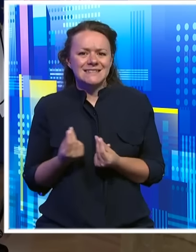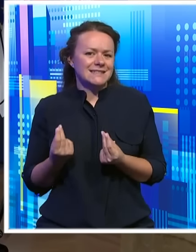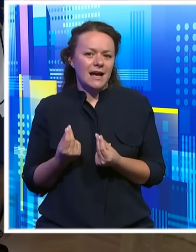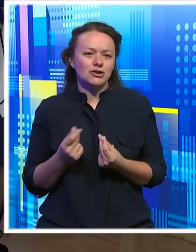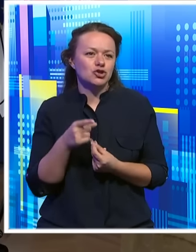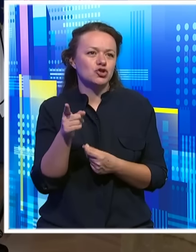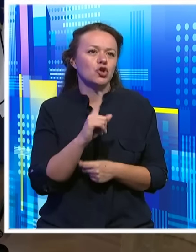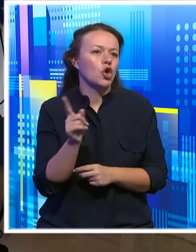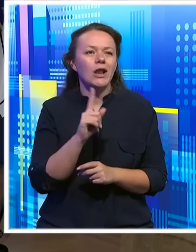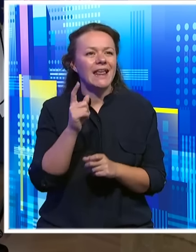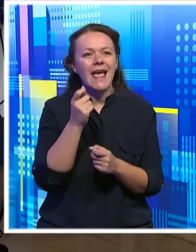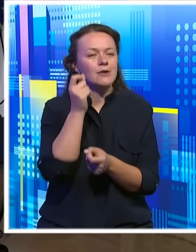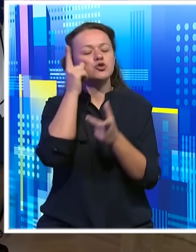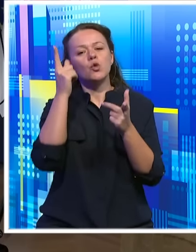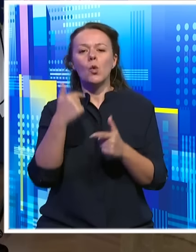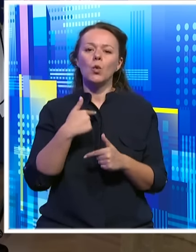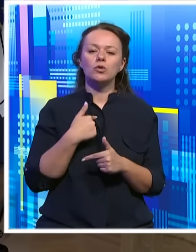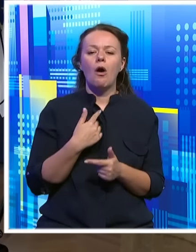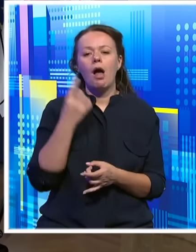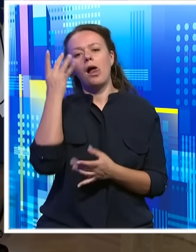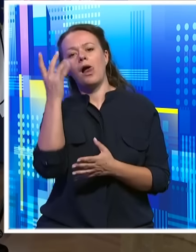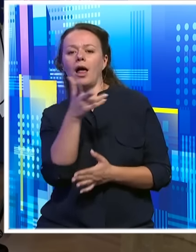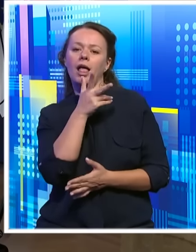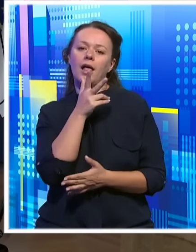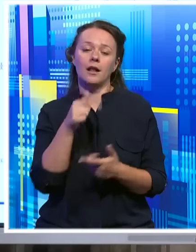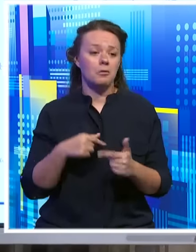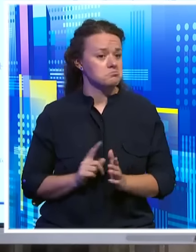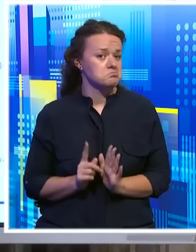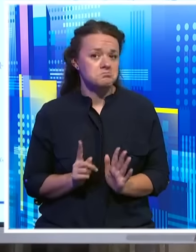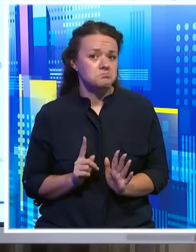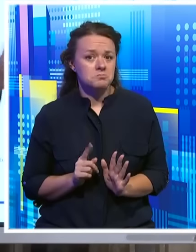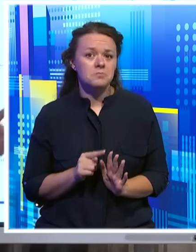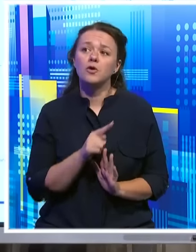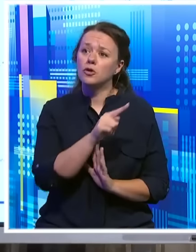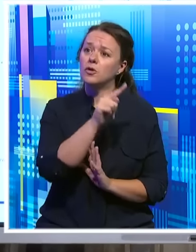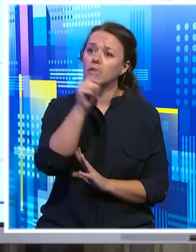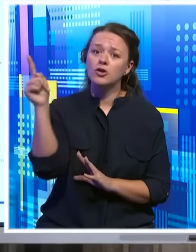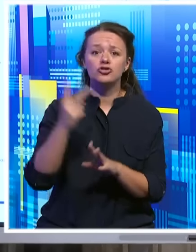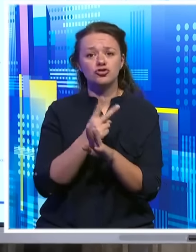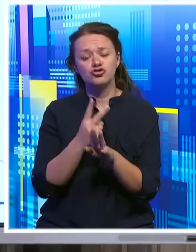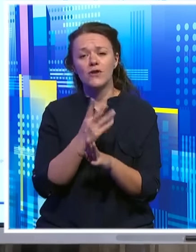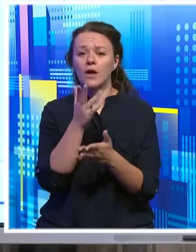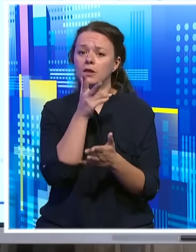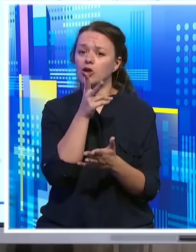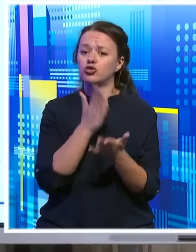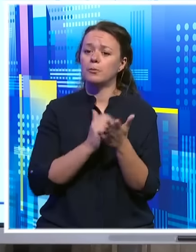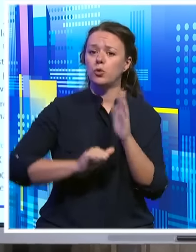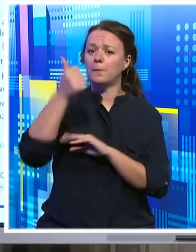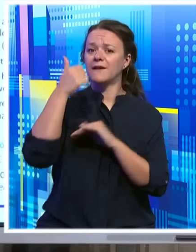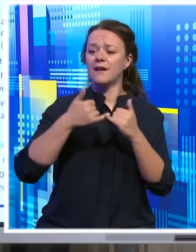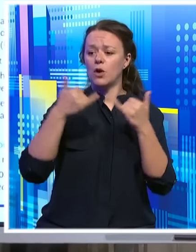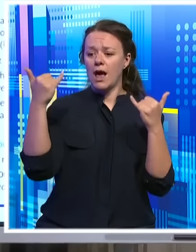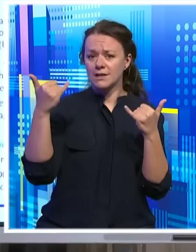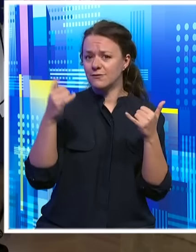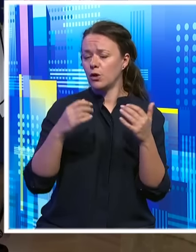čudo i to nije hir. To je preka potreba za zemlje koje žele da budu među prvima u razvoju i koje žele da napreduju. Molim vas, dajte